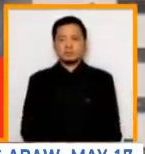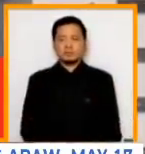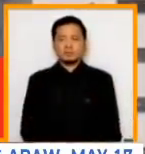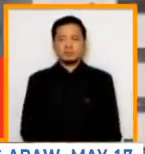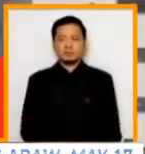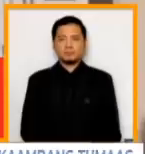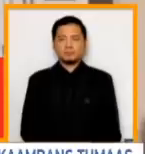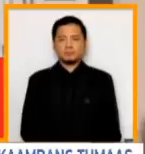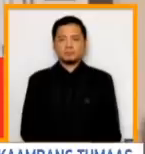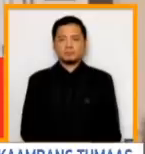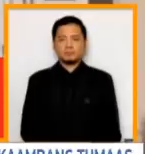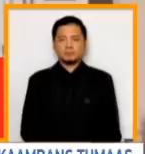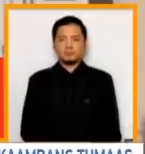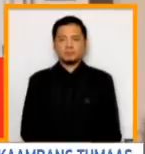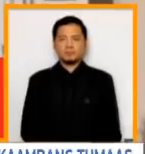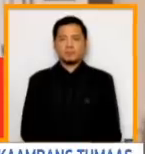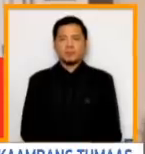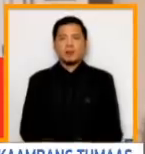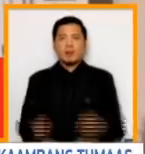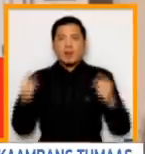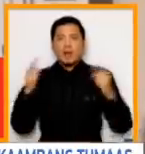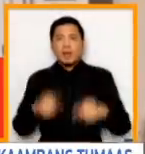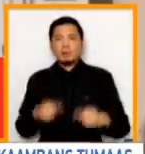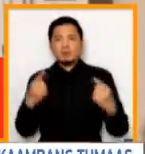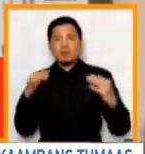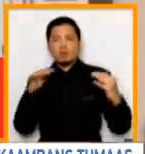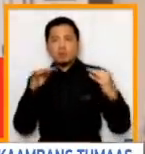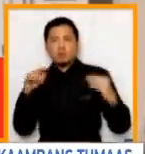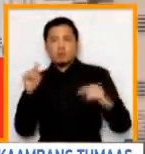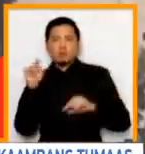Pagkatapos ng sunod-sunod na pagsabog,